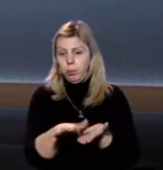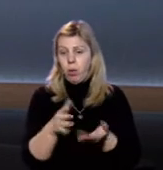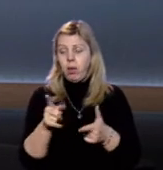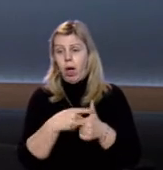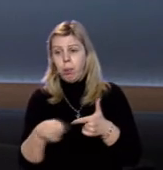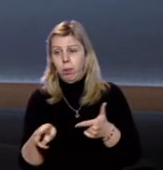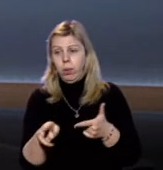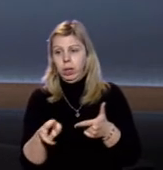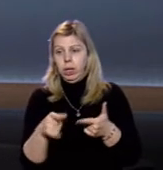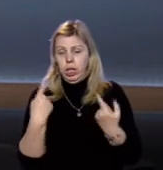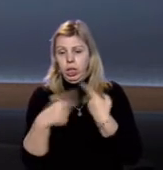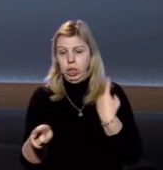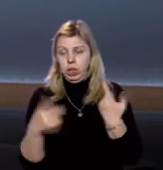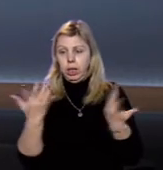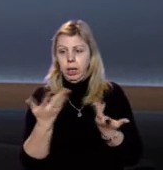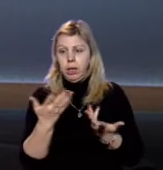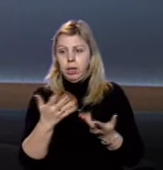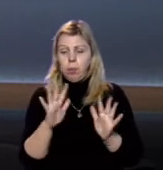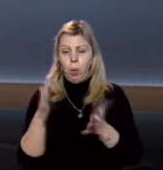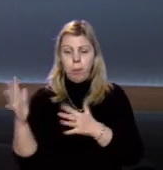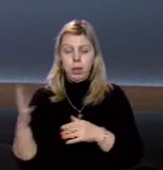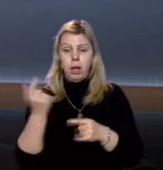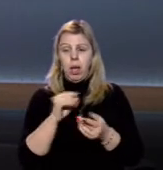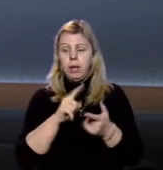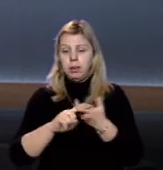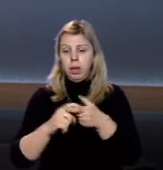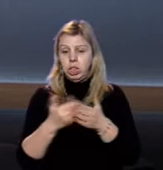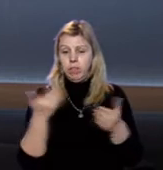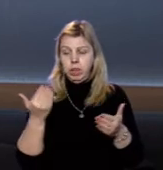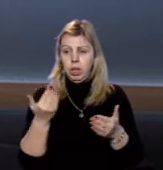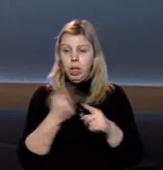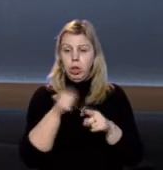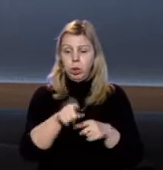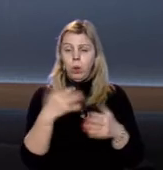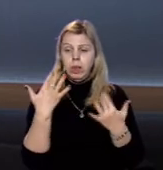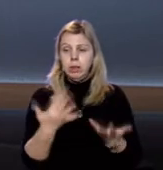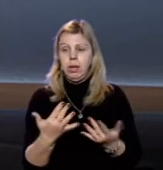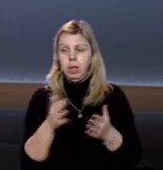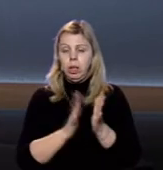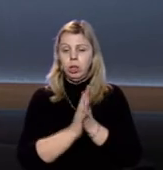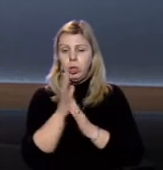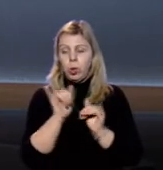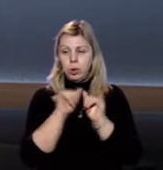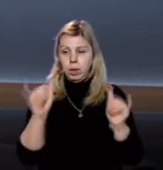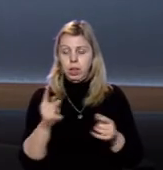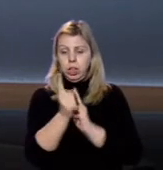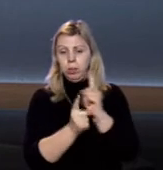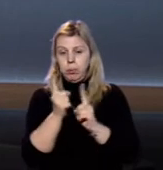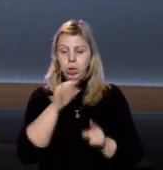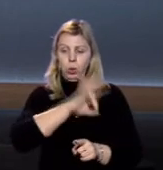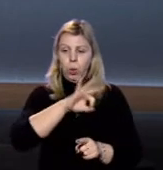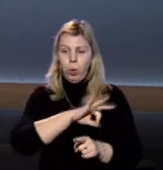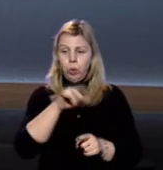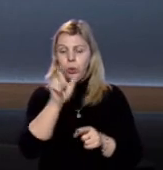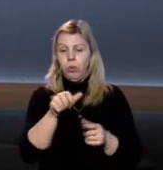ж інших якихось моментів, а в більшості залежить від того, наскільки зростають чи змінюються доходи